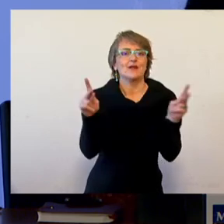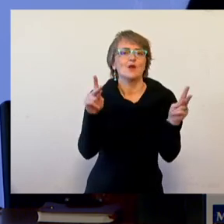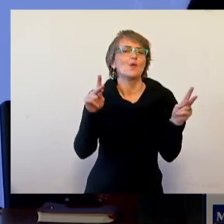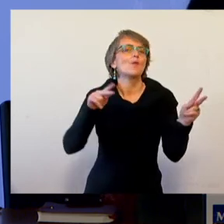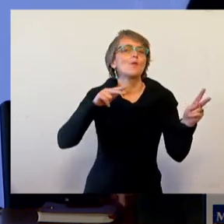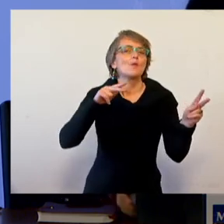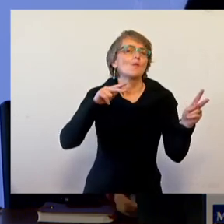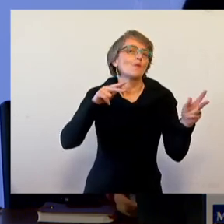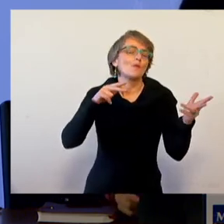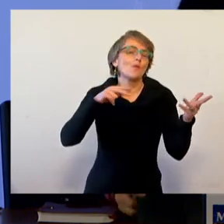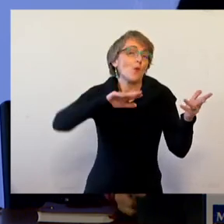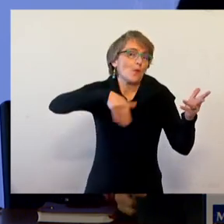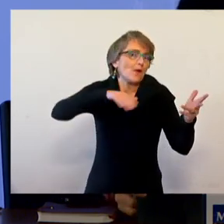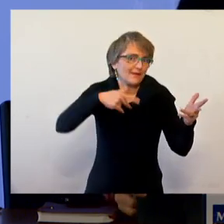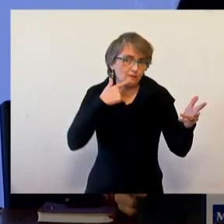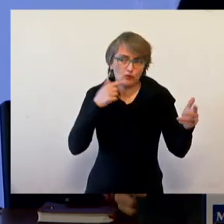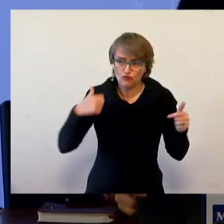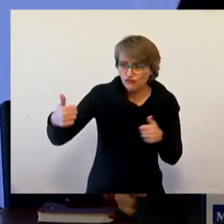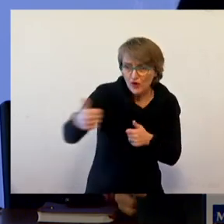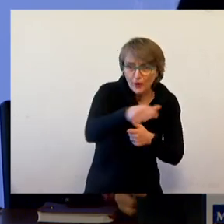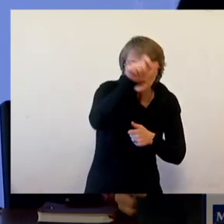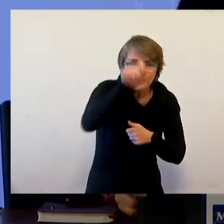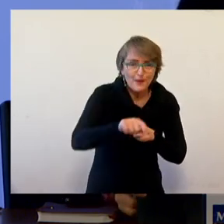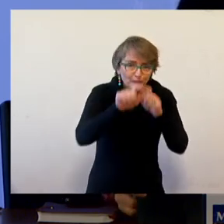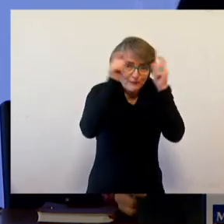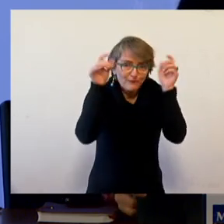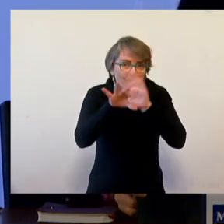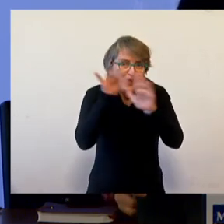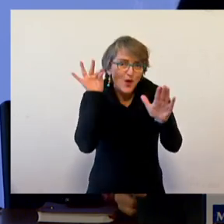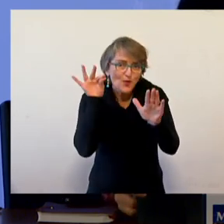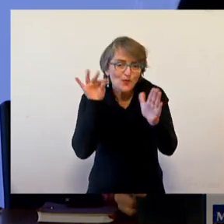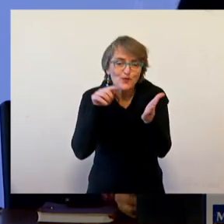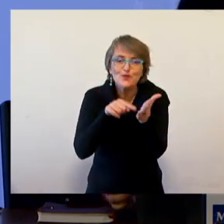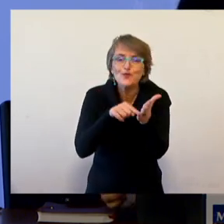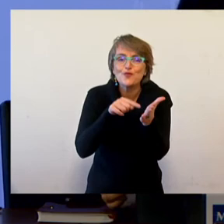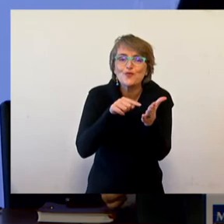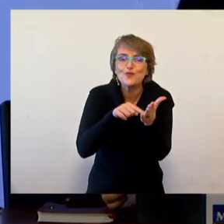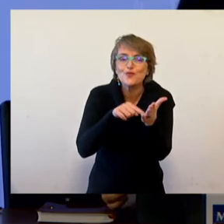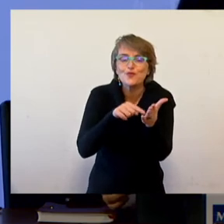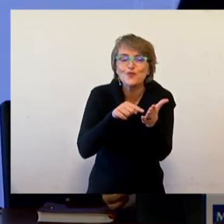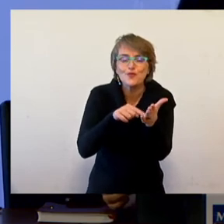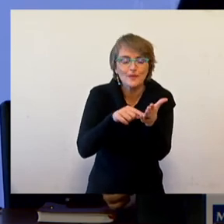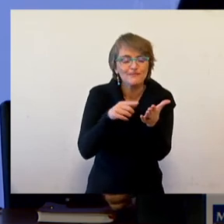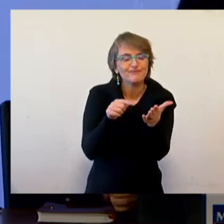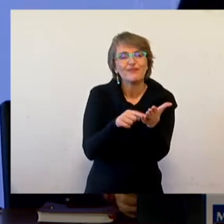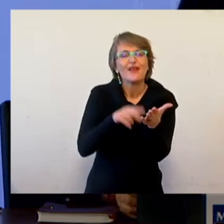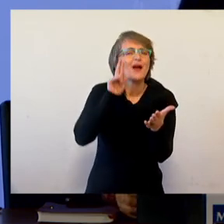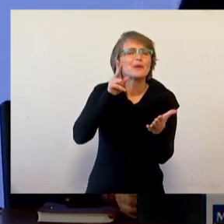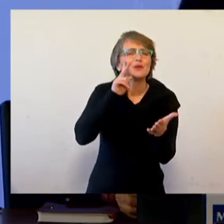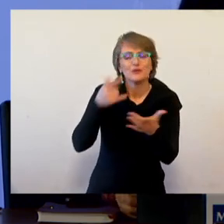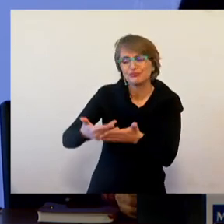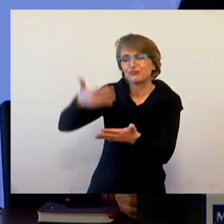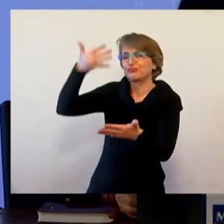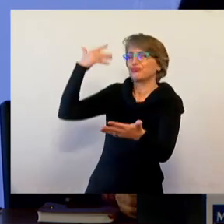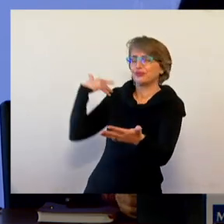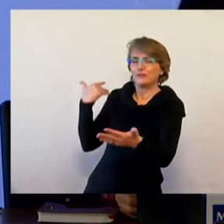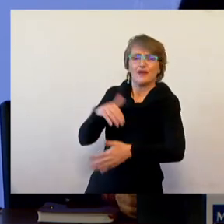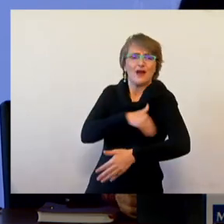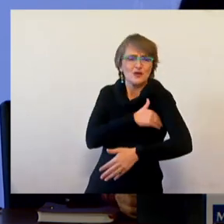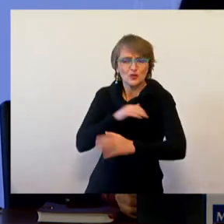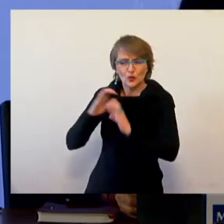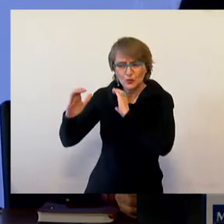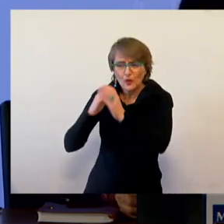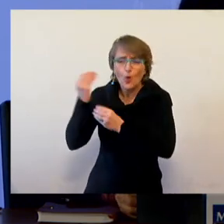petit peu différent des autres années, ne pas faire travailler une des agences de communication ou nos